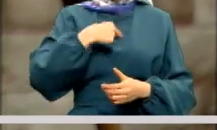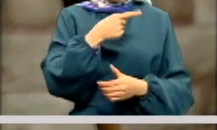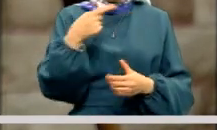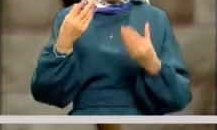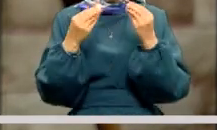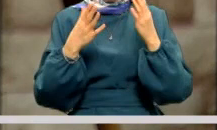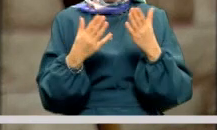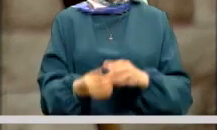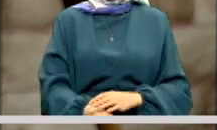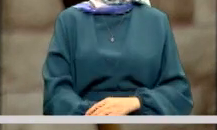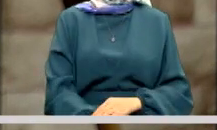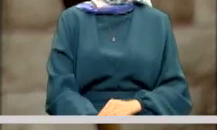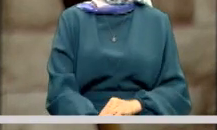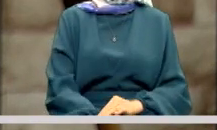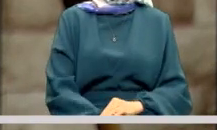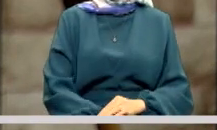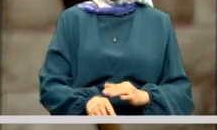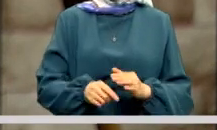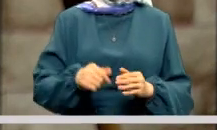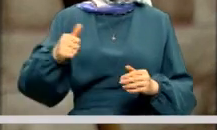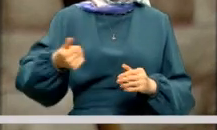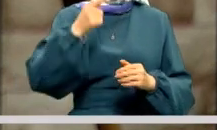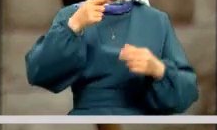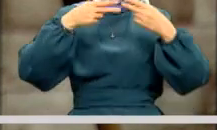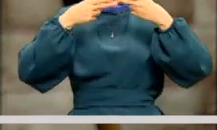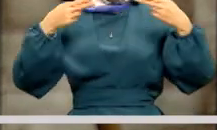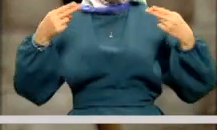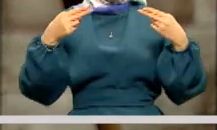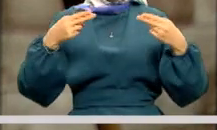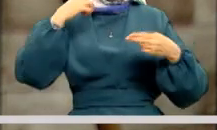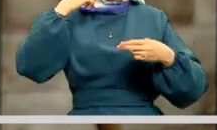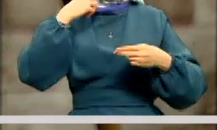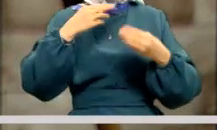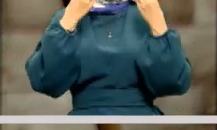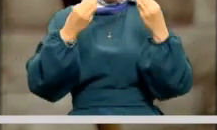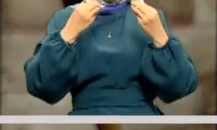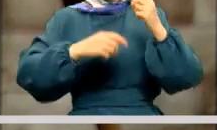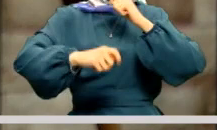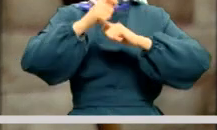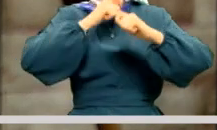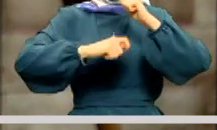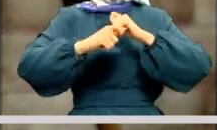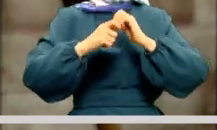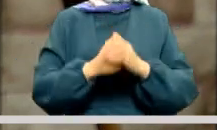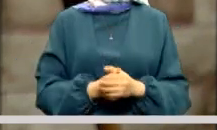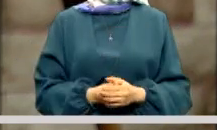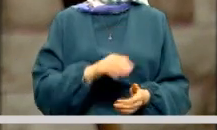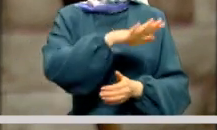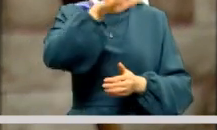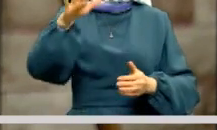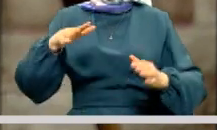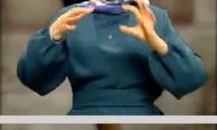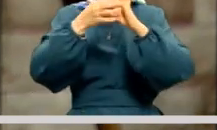önce oradan başlayayım Yani bu önemli bir konu Aslında ahlaki güzellikler ve davranışlar hepimizi